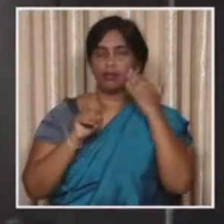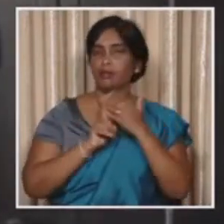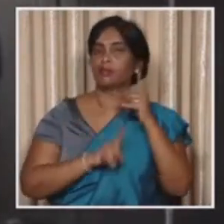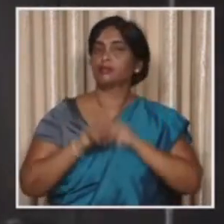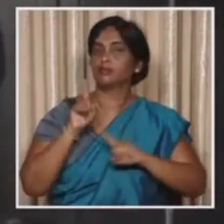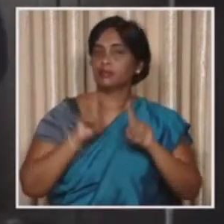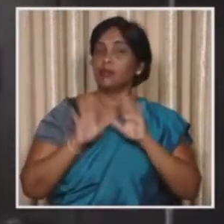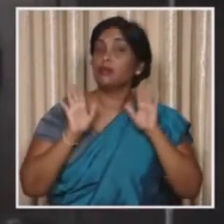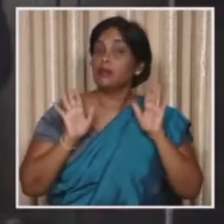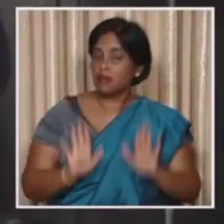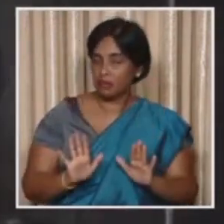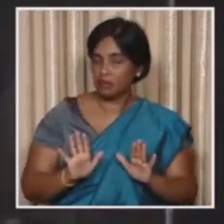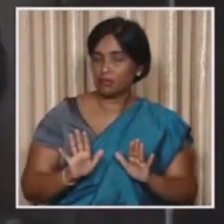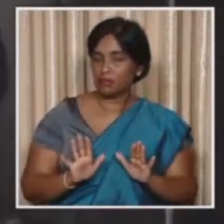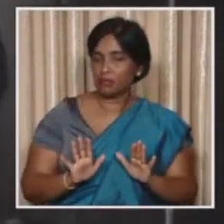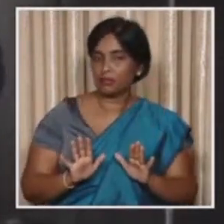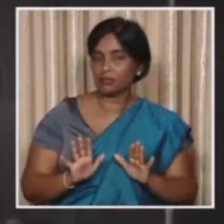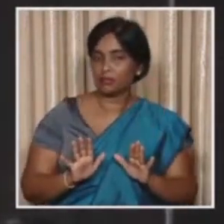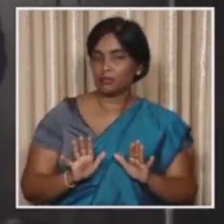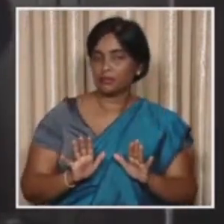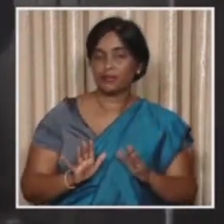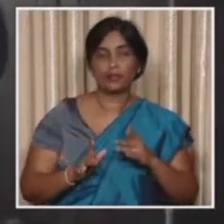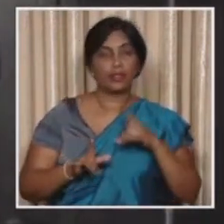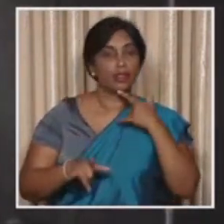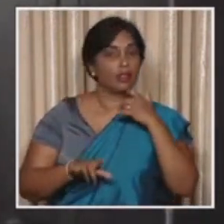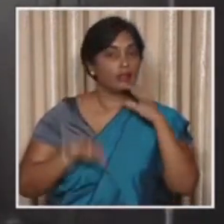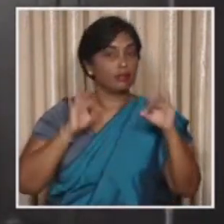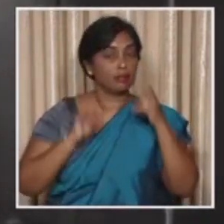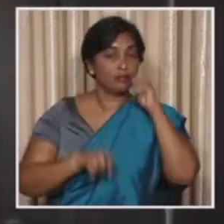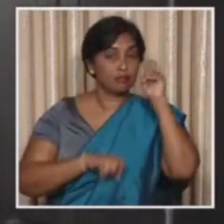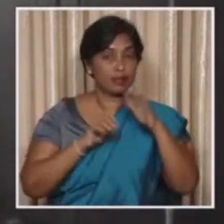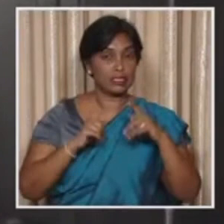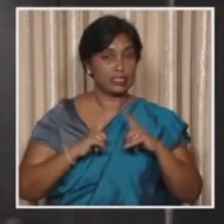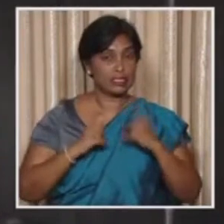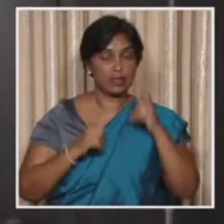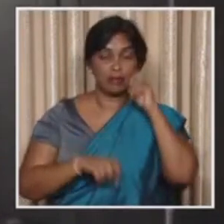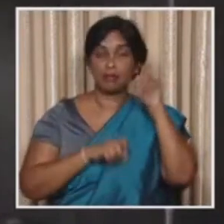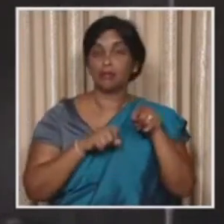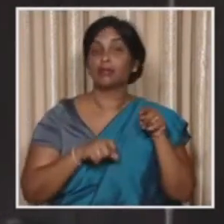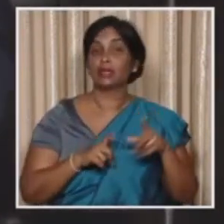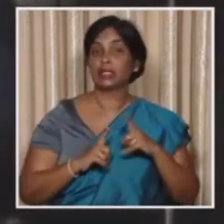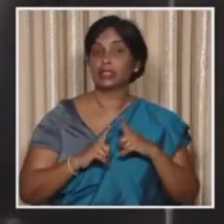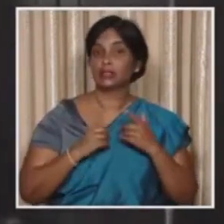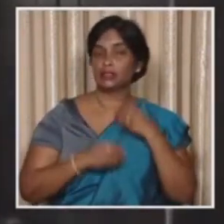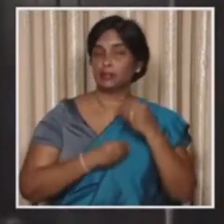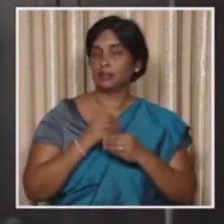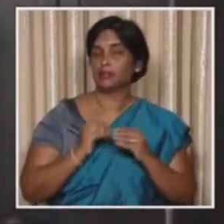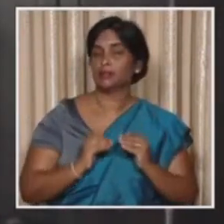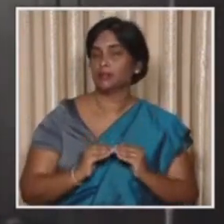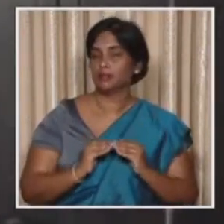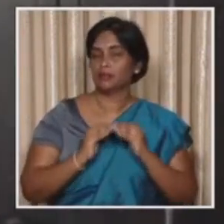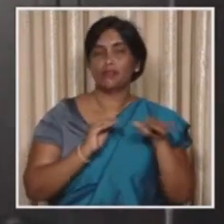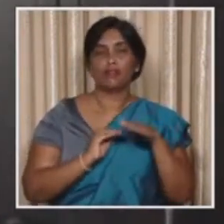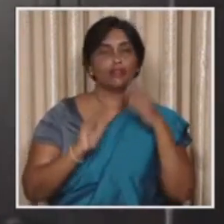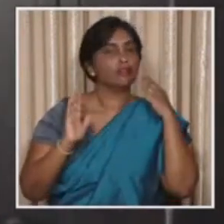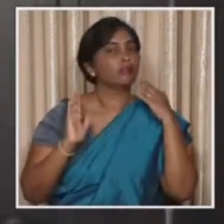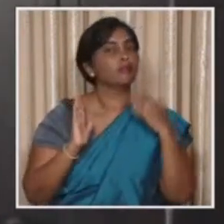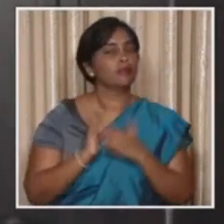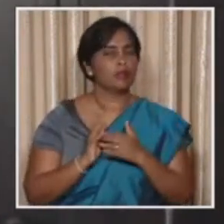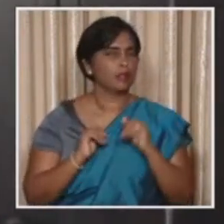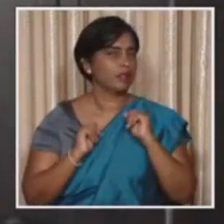ஆனால் தோட்டப்பகுதியிலே வாழுகின்றவர்களினுடைய வாழ்வாதாரத்துக்குரிய நிலம் தொடர்பாக ஏன் பேசவில்லை